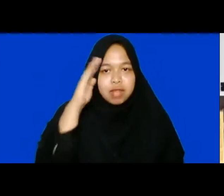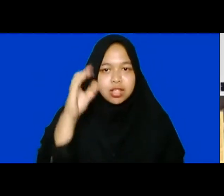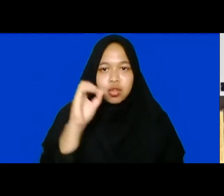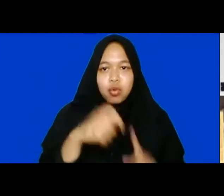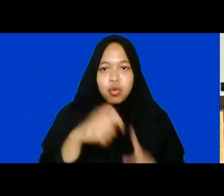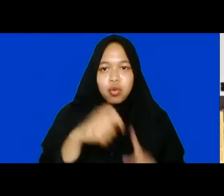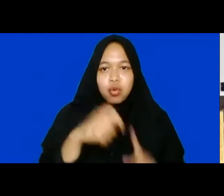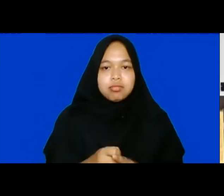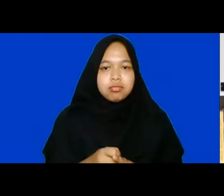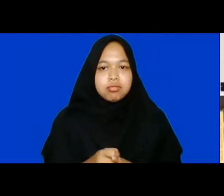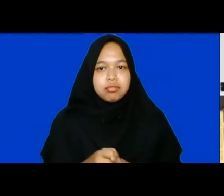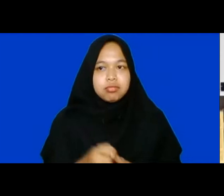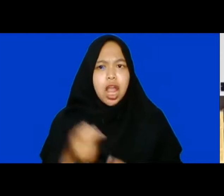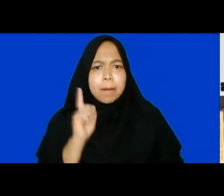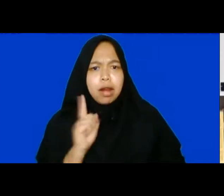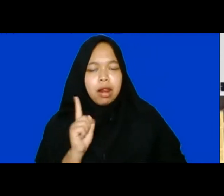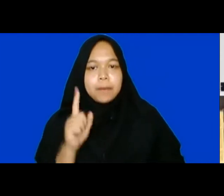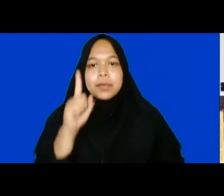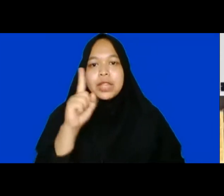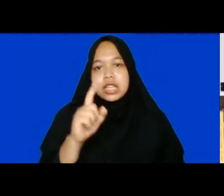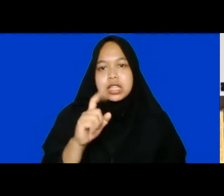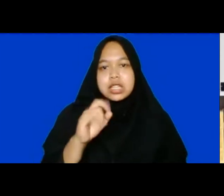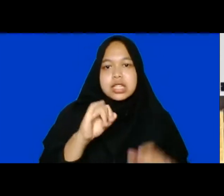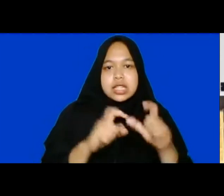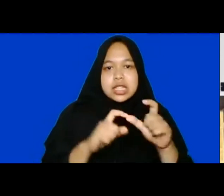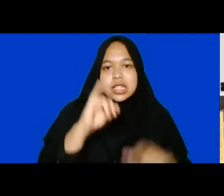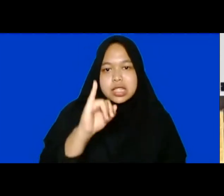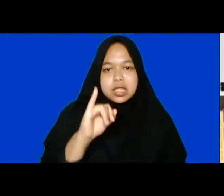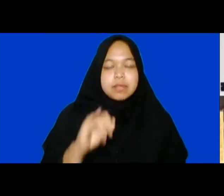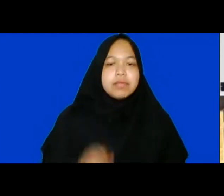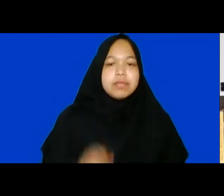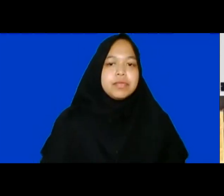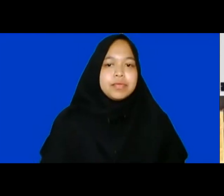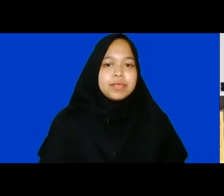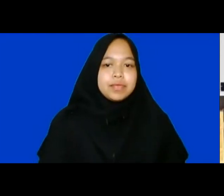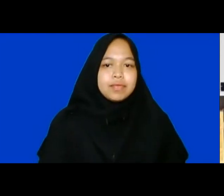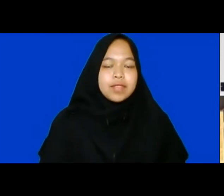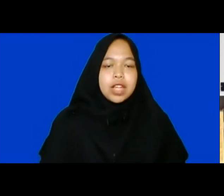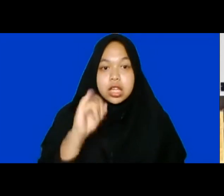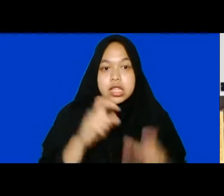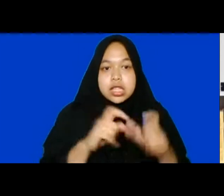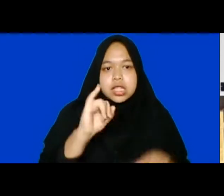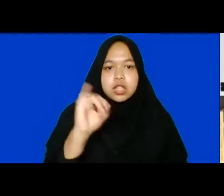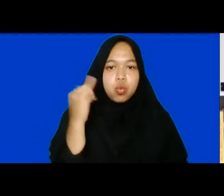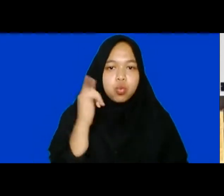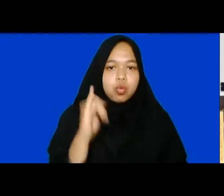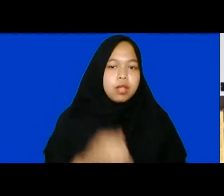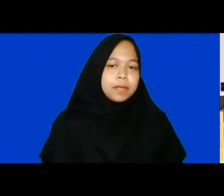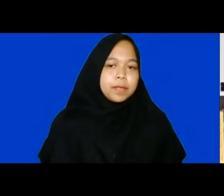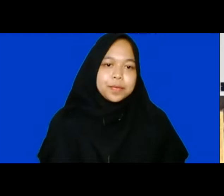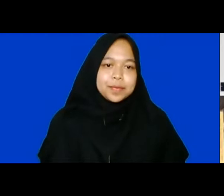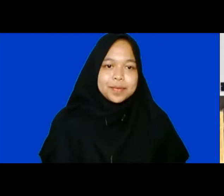saya, tapi jauh ya. Adik kelas jauh. Saya juga dari ISI Jogja dulu, tapi lama. Oke, ini saya lihat